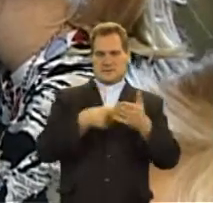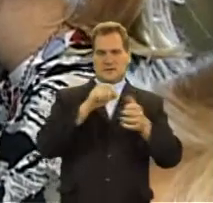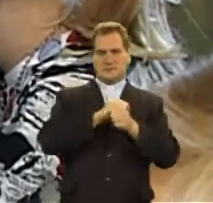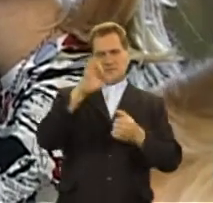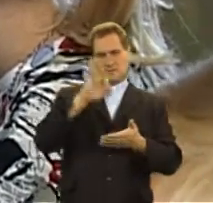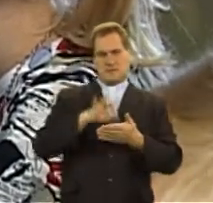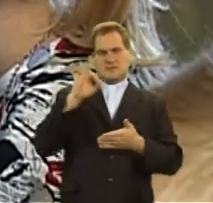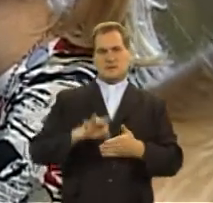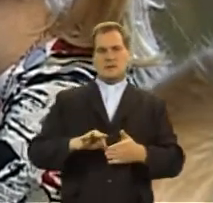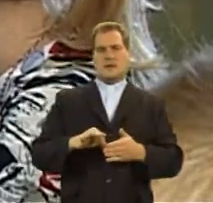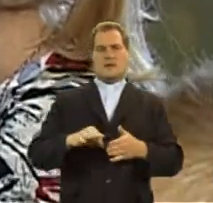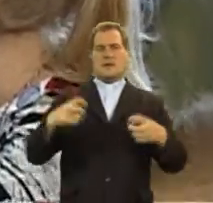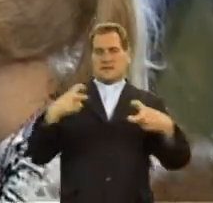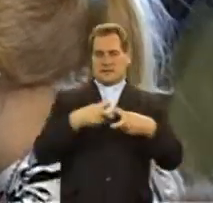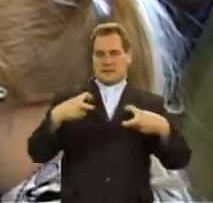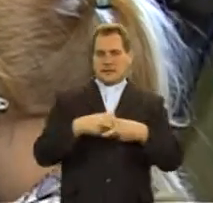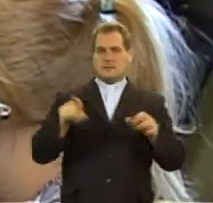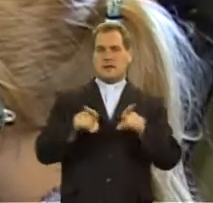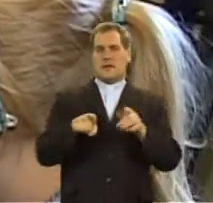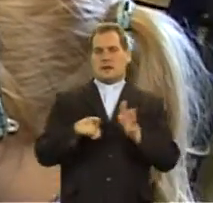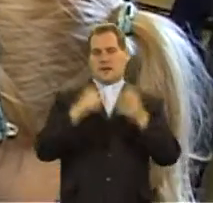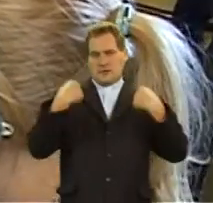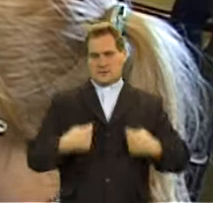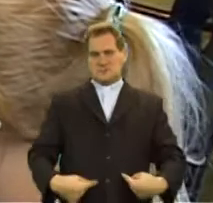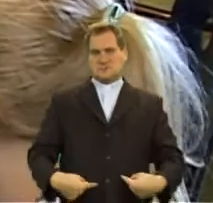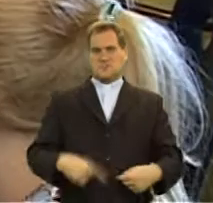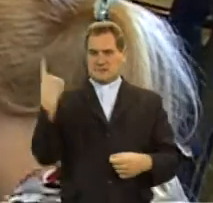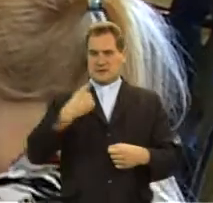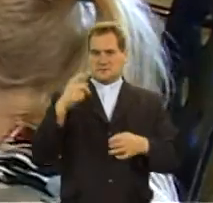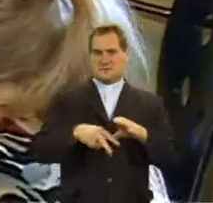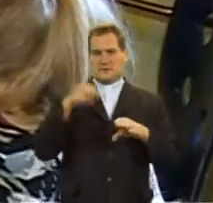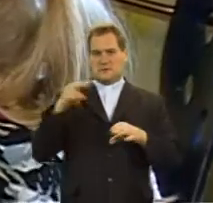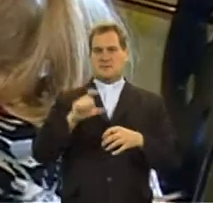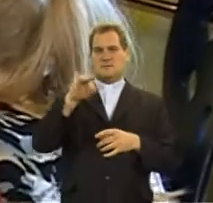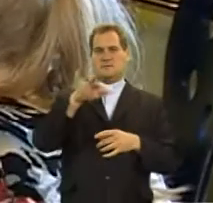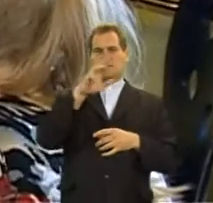dostępu do internetu dla osób zagrożonych wykluczeniu cyfrowemu.